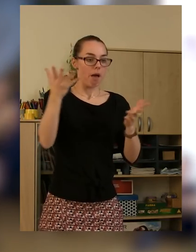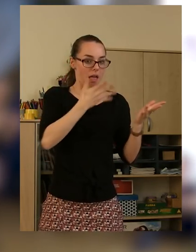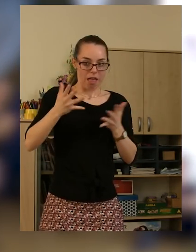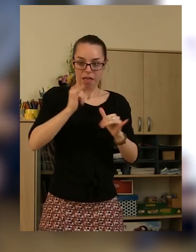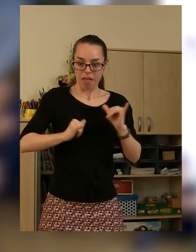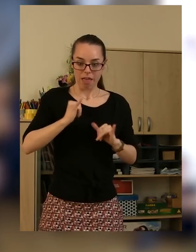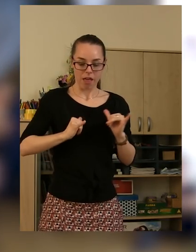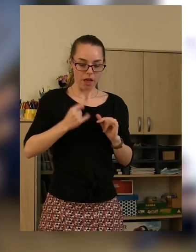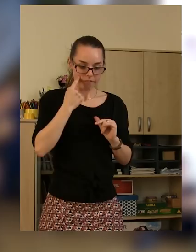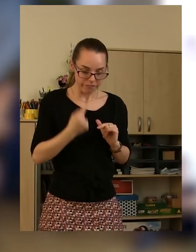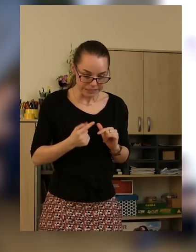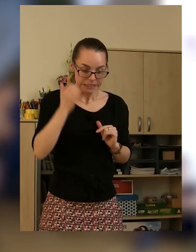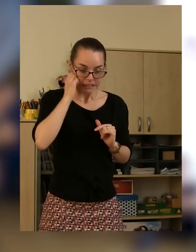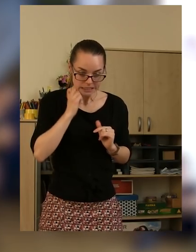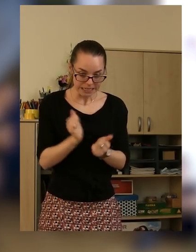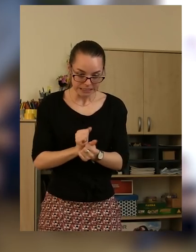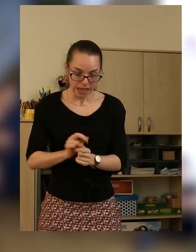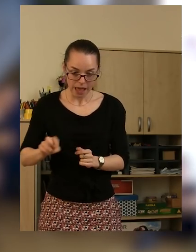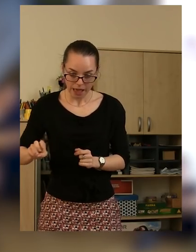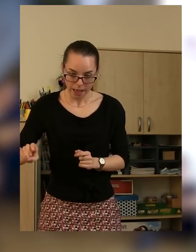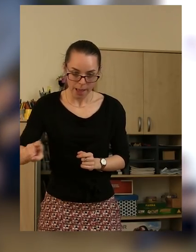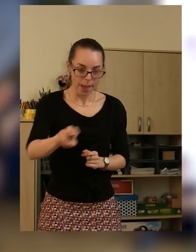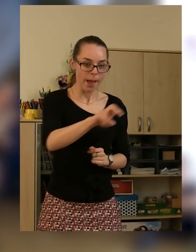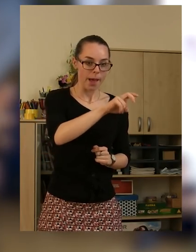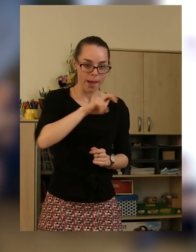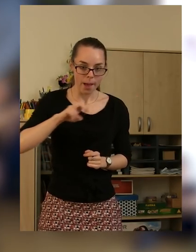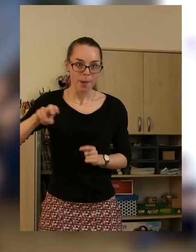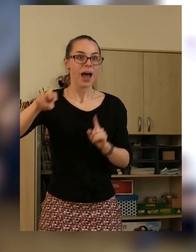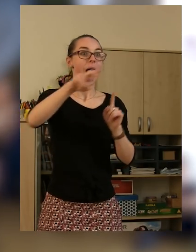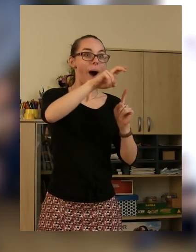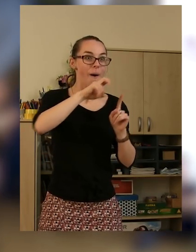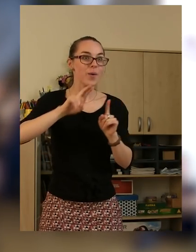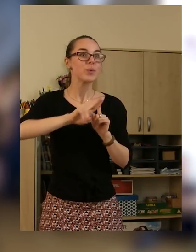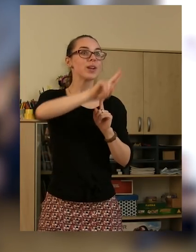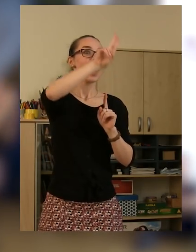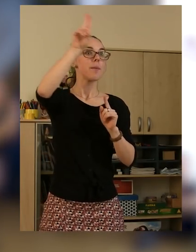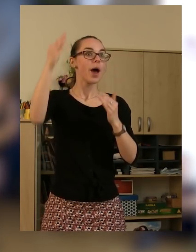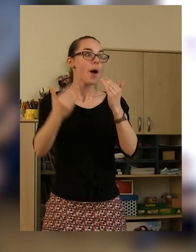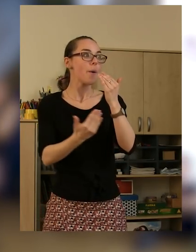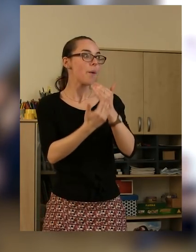sledovali, jak ty lidi jdou, oni šli po takové spirále směrem vzhůru